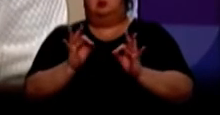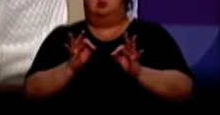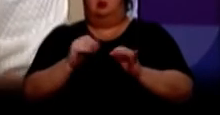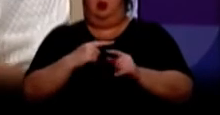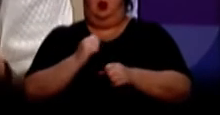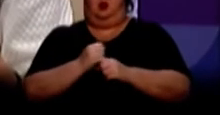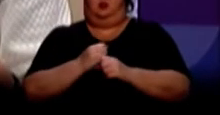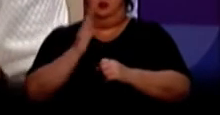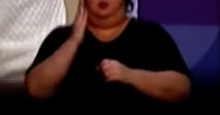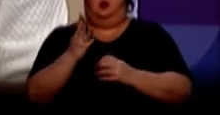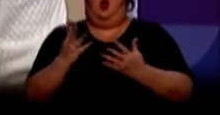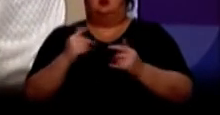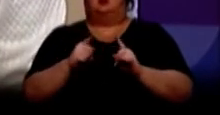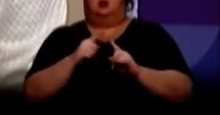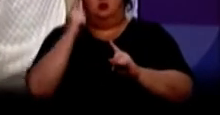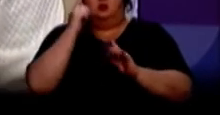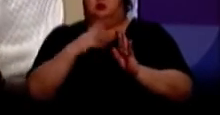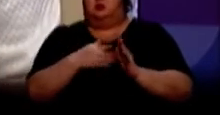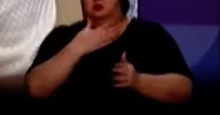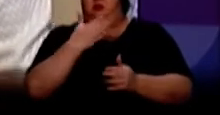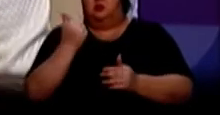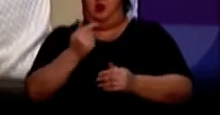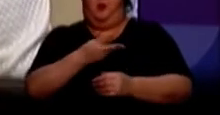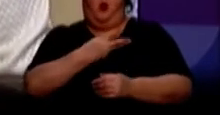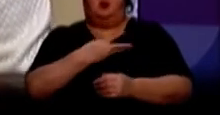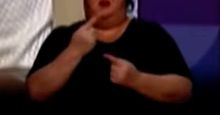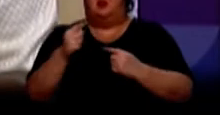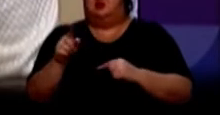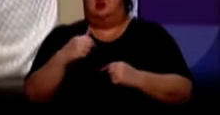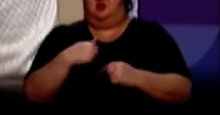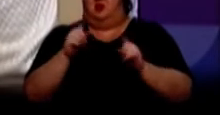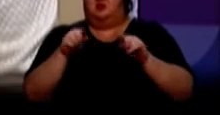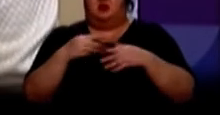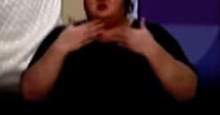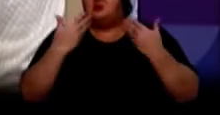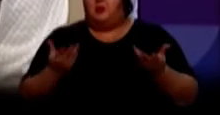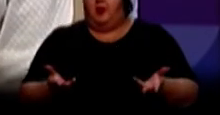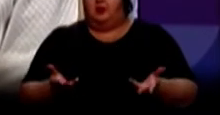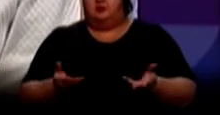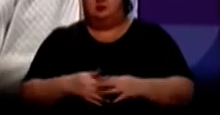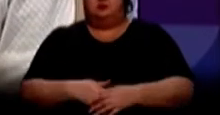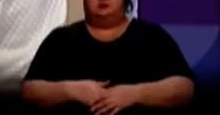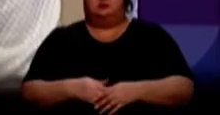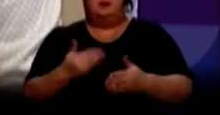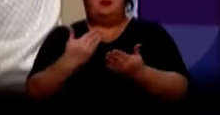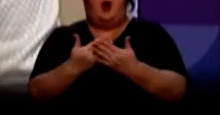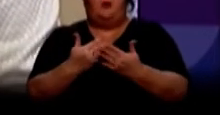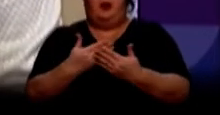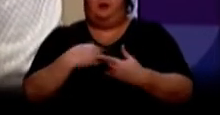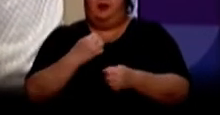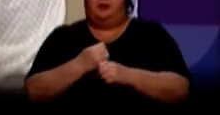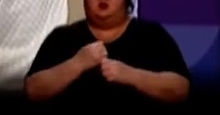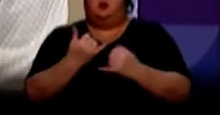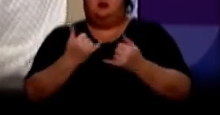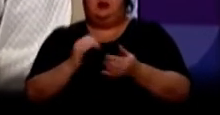це робитиму. Якщо цього усвідомлення немає, мотивації іншої для мене теж, в принципі, немає. Наприклад, ми працюємо зараз